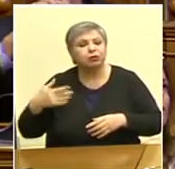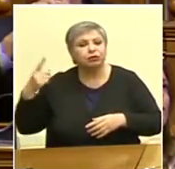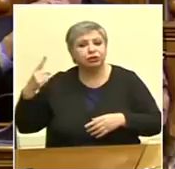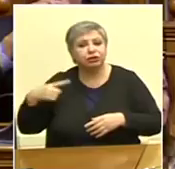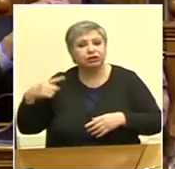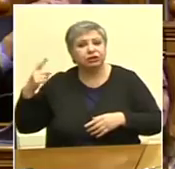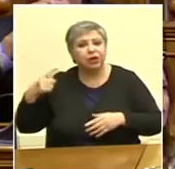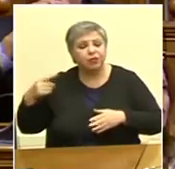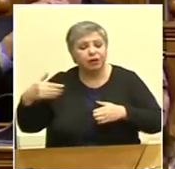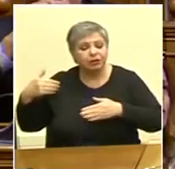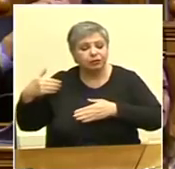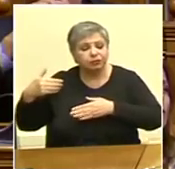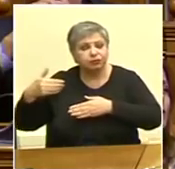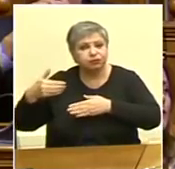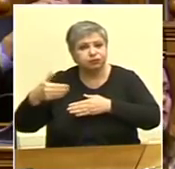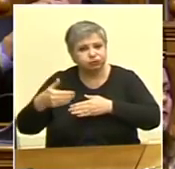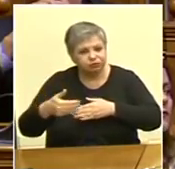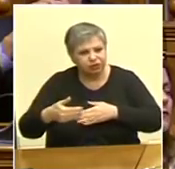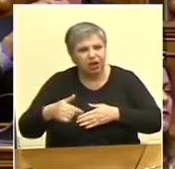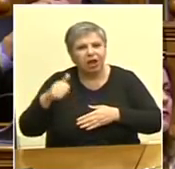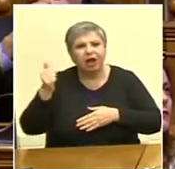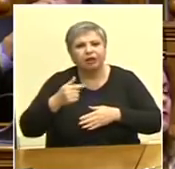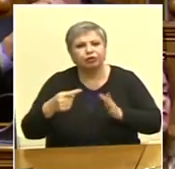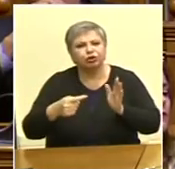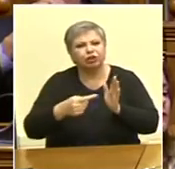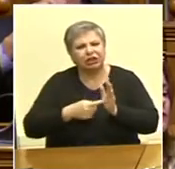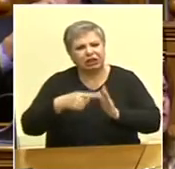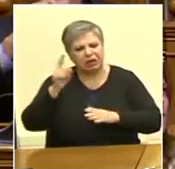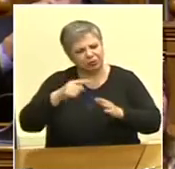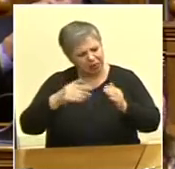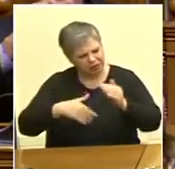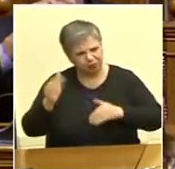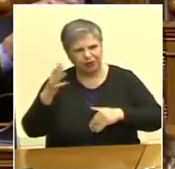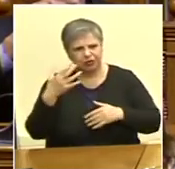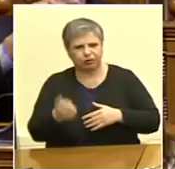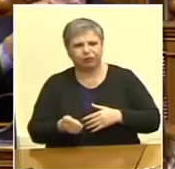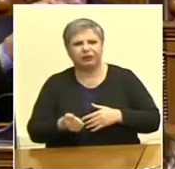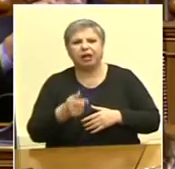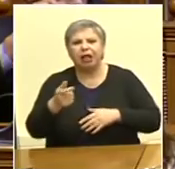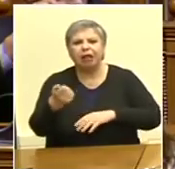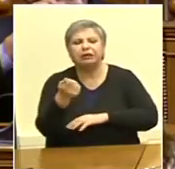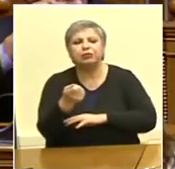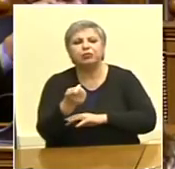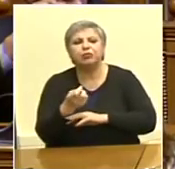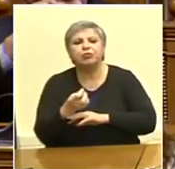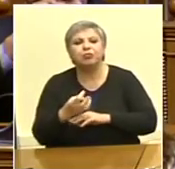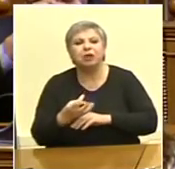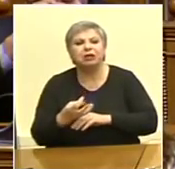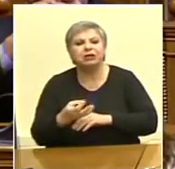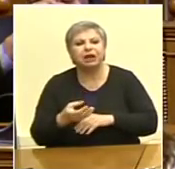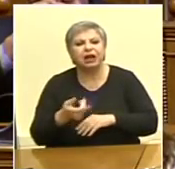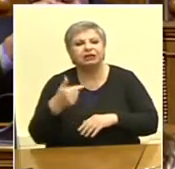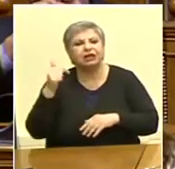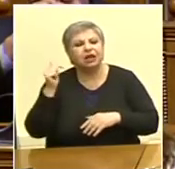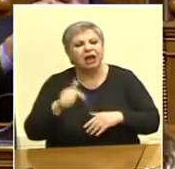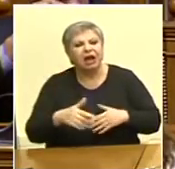ζητήσατε εκλογές, διότι έχουν περάσει πάνω από 1000 μέρες. Ξέρετε, όσο και να μετράτε, μετρήστε, δεν θα απολυθείτε, πάλι μέσα θα